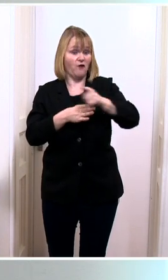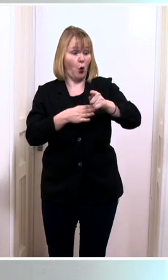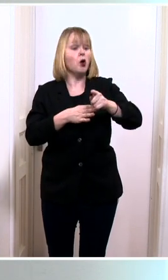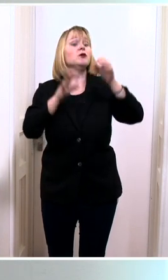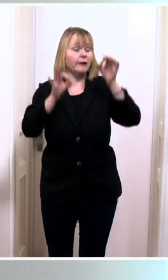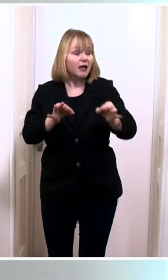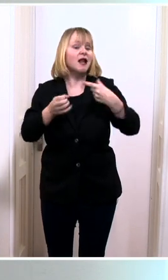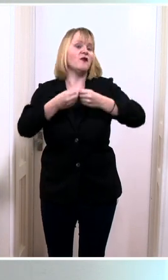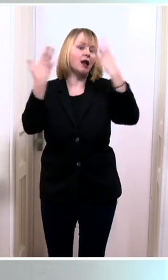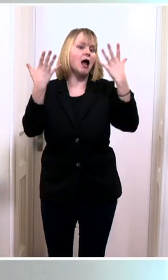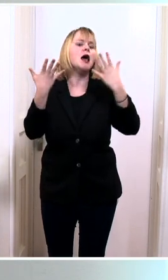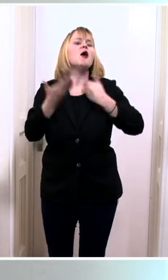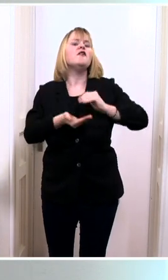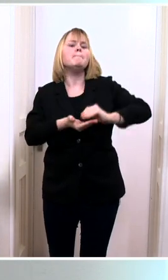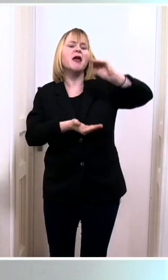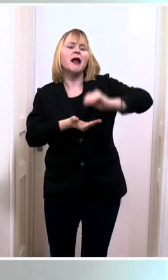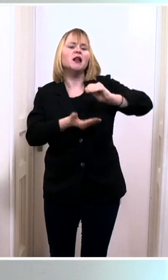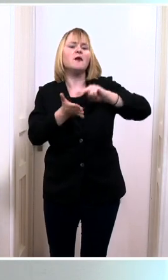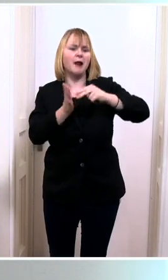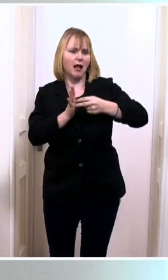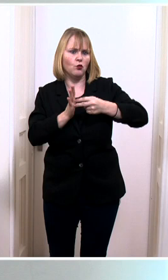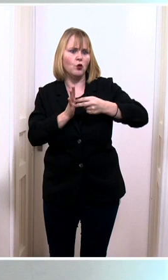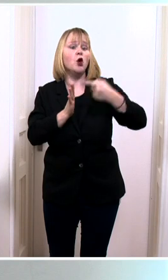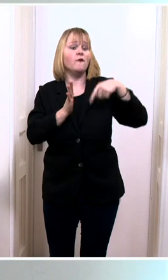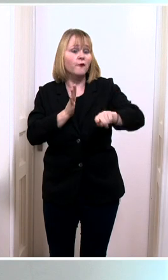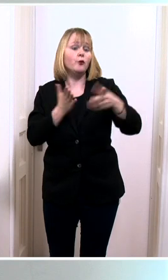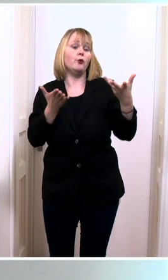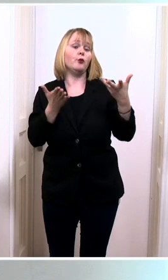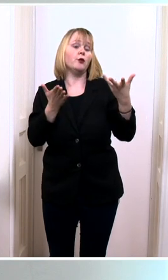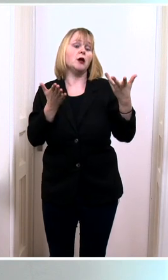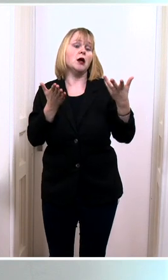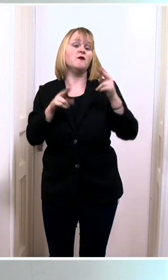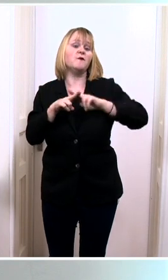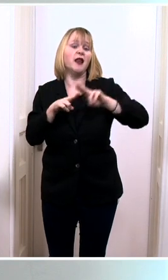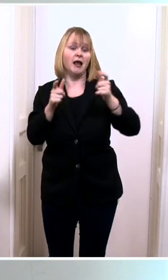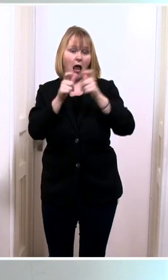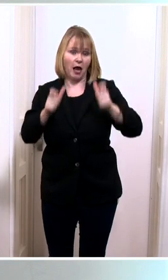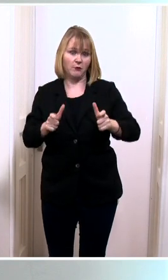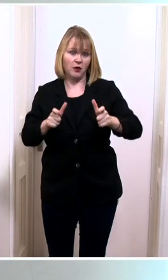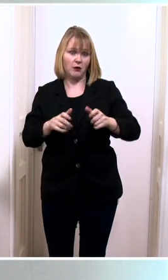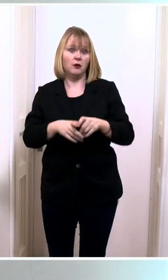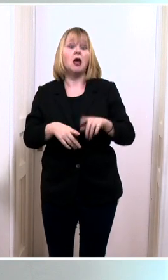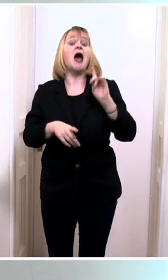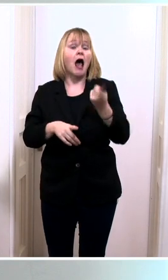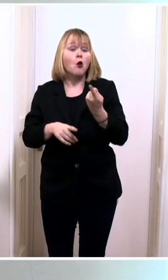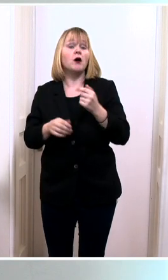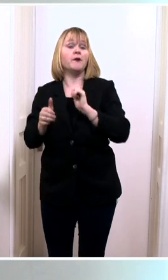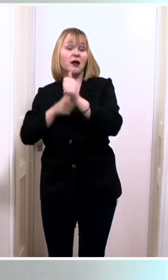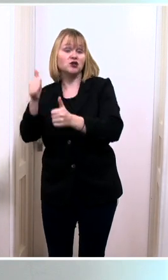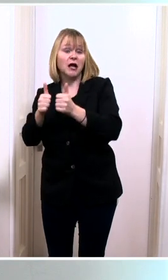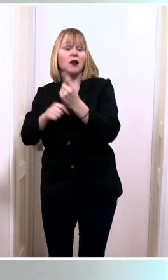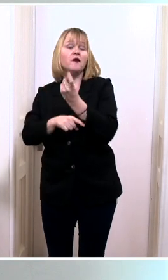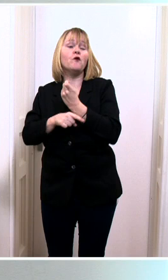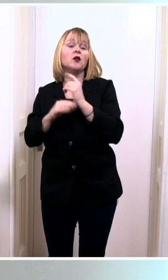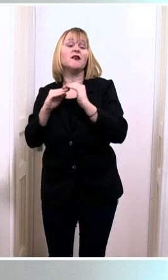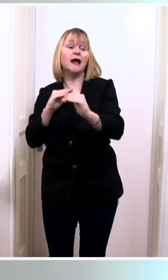Mengenplanung für die ganzen Pflegeheime plus Personal, eben auch plus Personal Landesspital. Auch da muss abgefragt